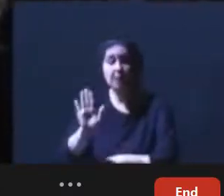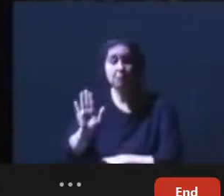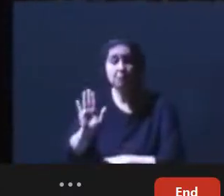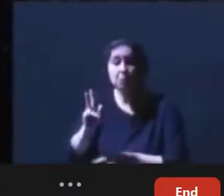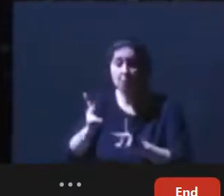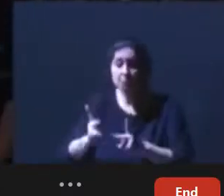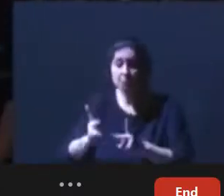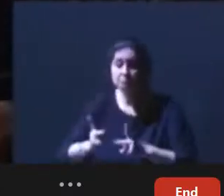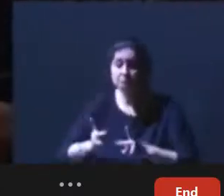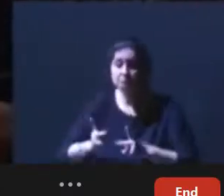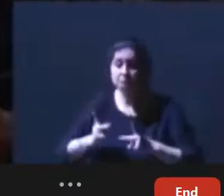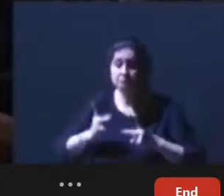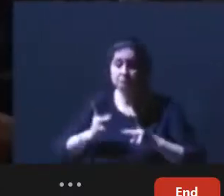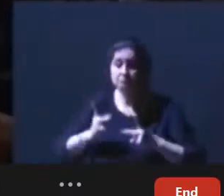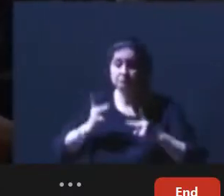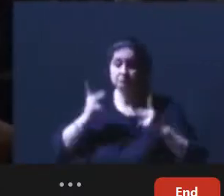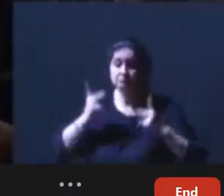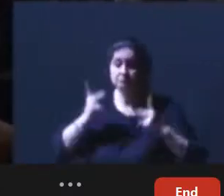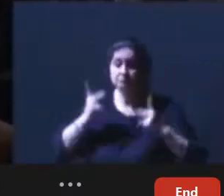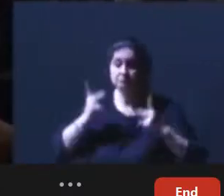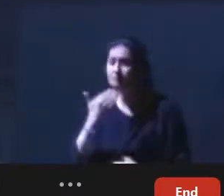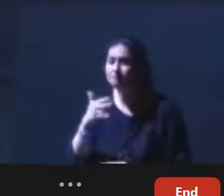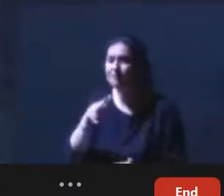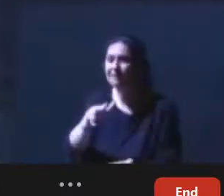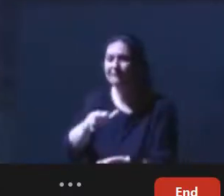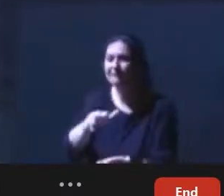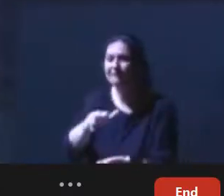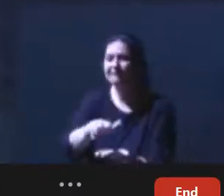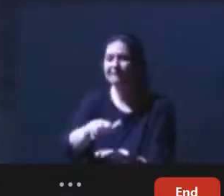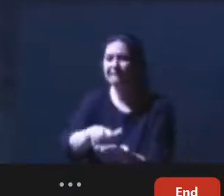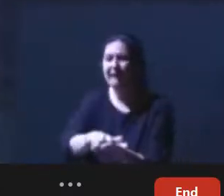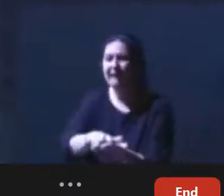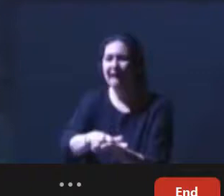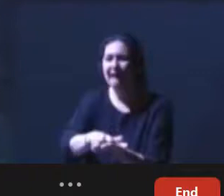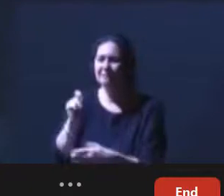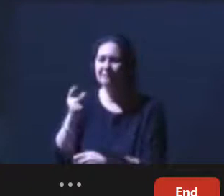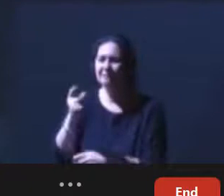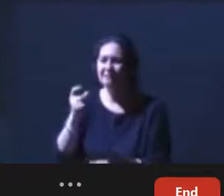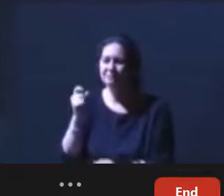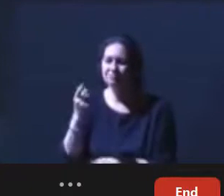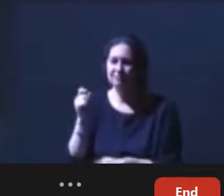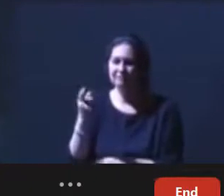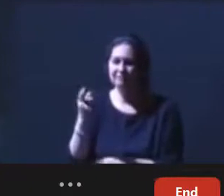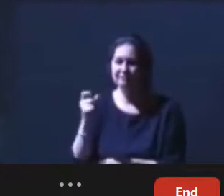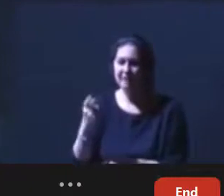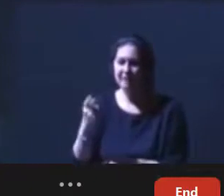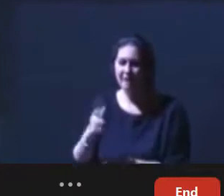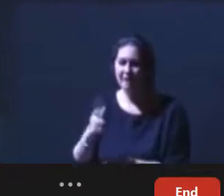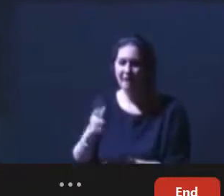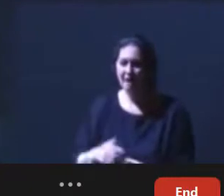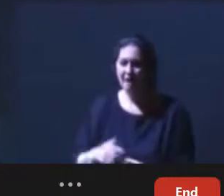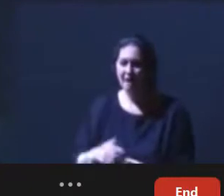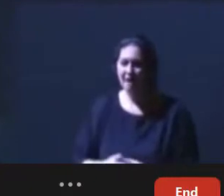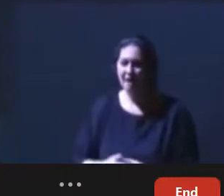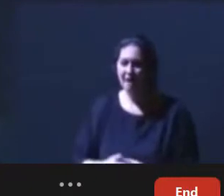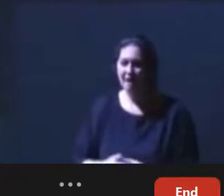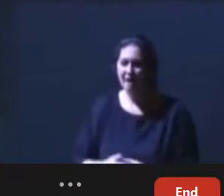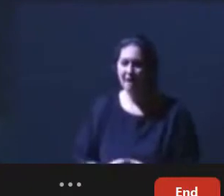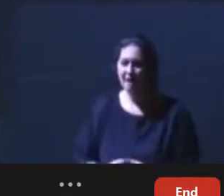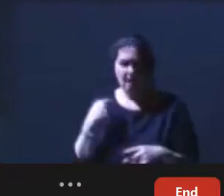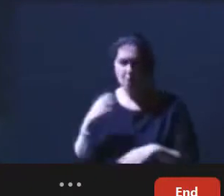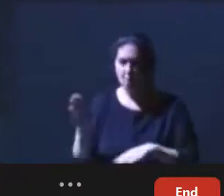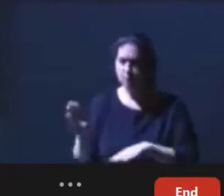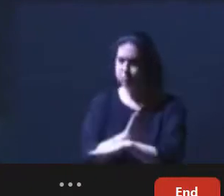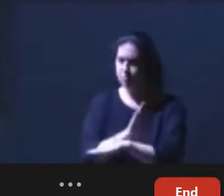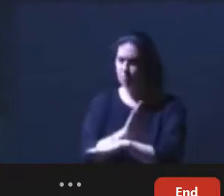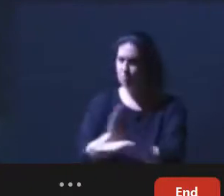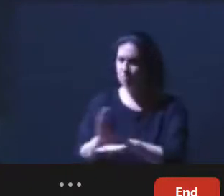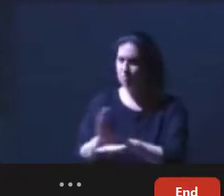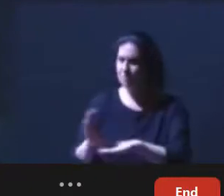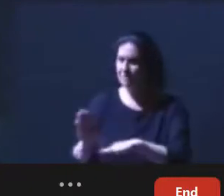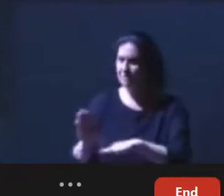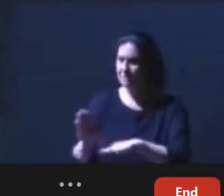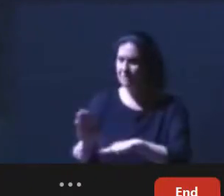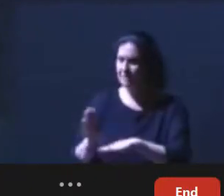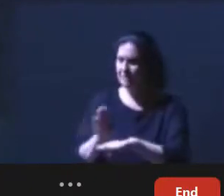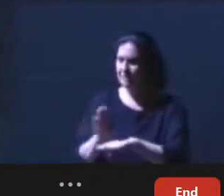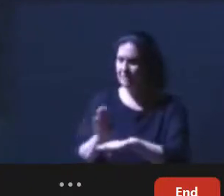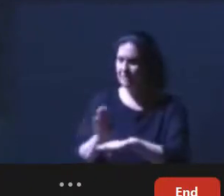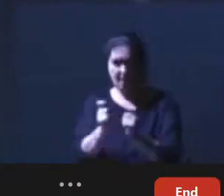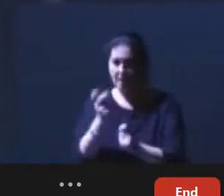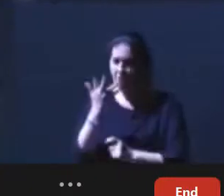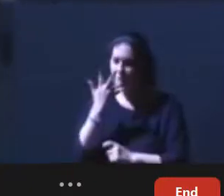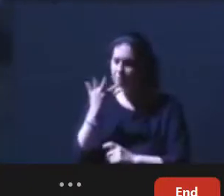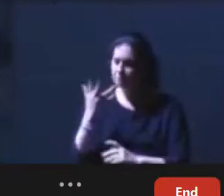Và chúng ta có mục tiêu là kết nối trong vòng 10 năm 50 triệu hoặc nhiều hơn, 50 triệu doanh nghiệp hoặc nhiều hơn. Các bạn hình dung con số